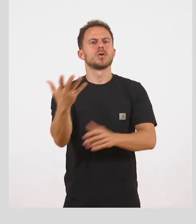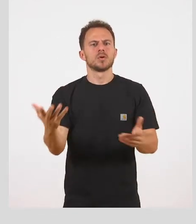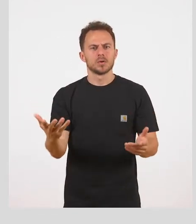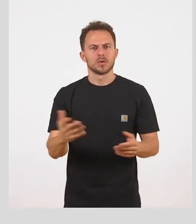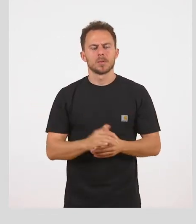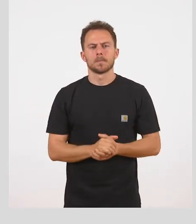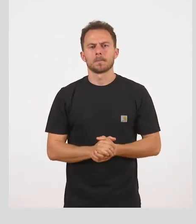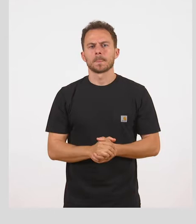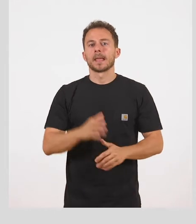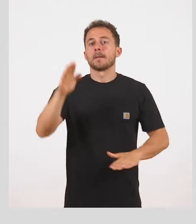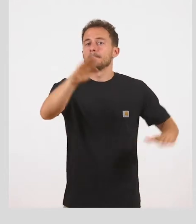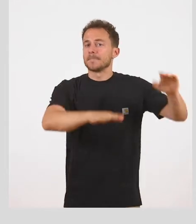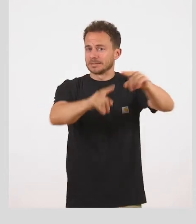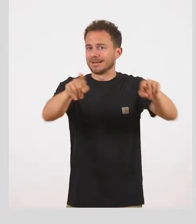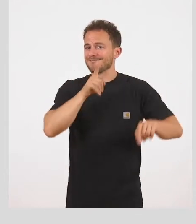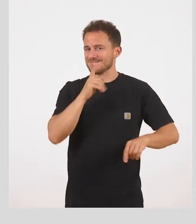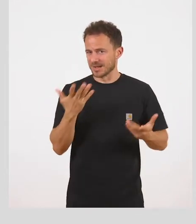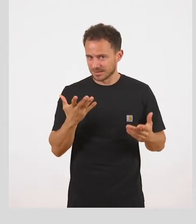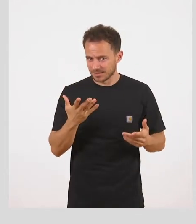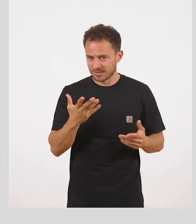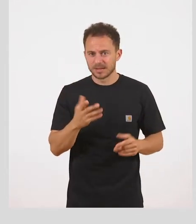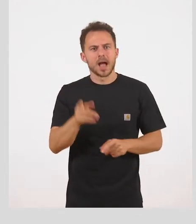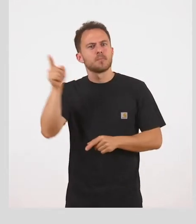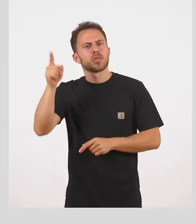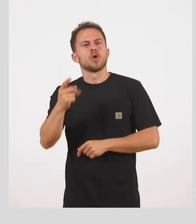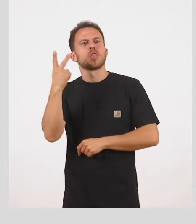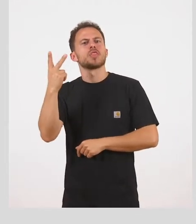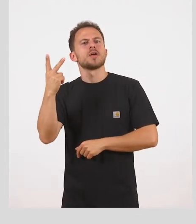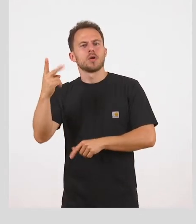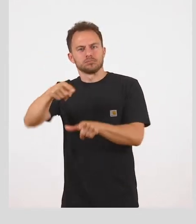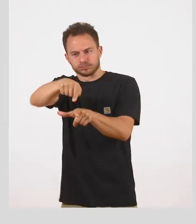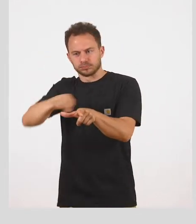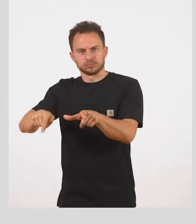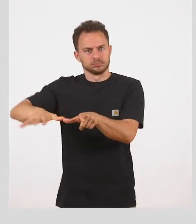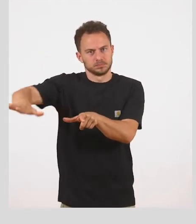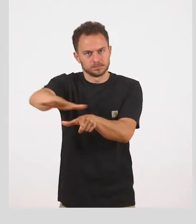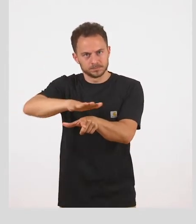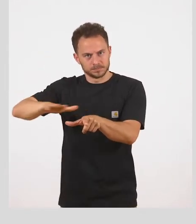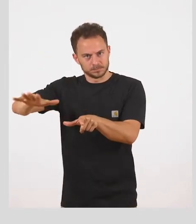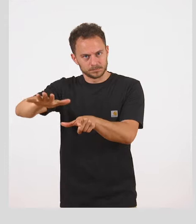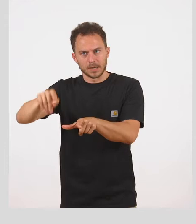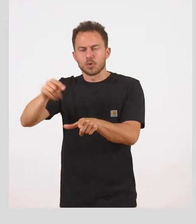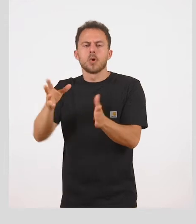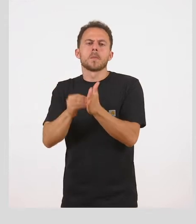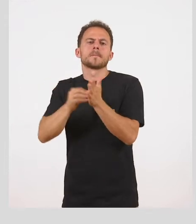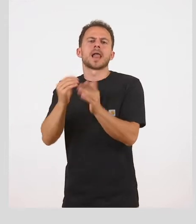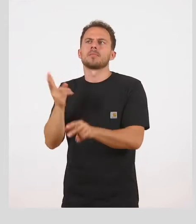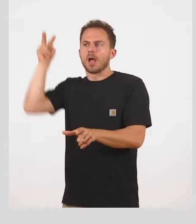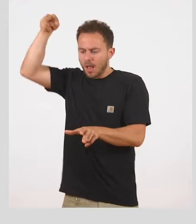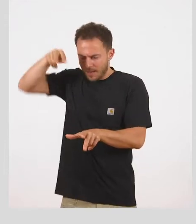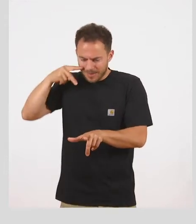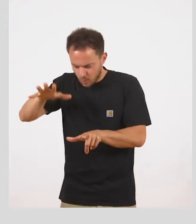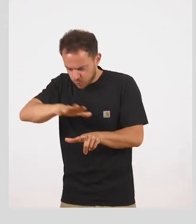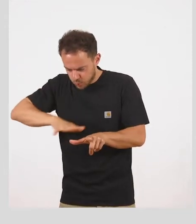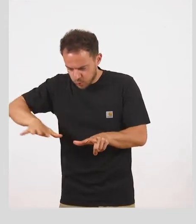το σχήμα της πισίνας σε δύο διαστάσεις, δεξιά, και αριστερά σε τρεις διαστάσεις. Δεξιά είναι σαν να βλέπουμε την πισίνα από ψηλά,